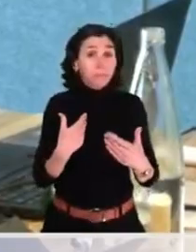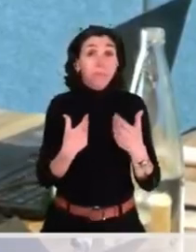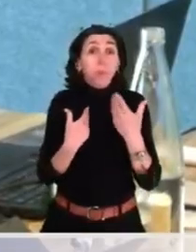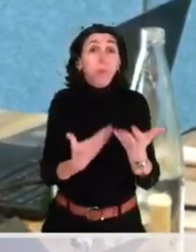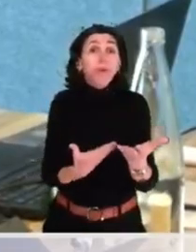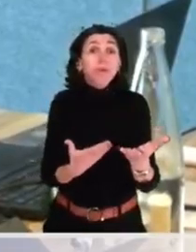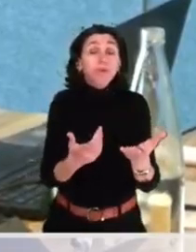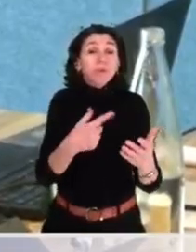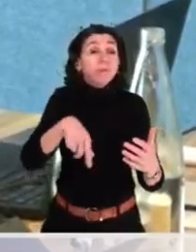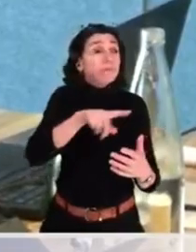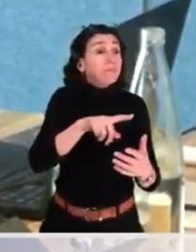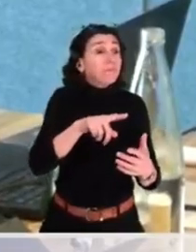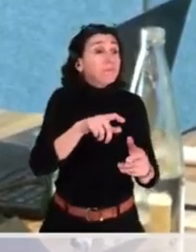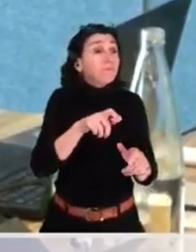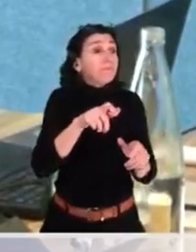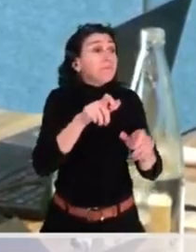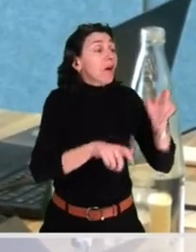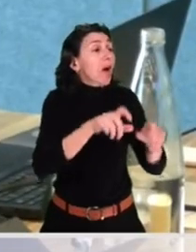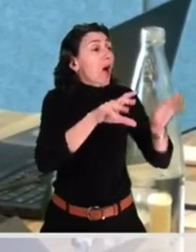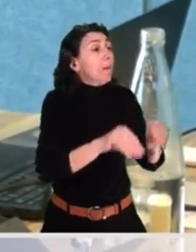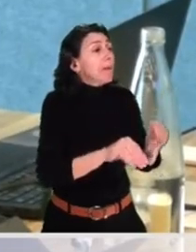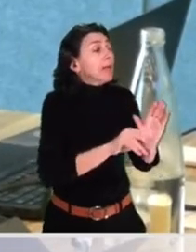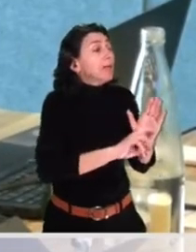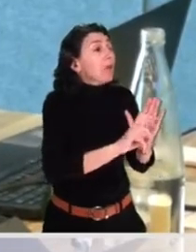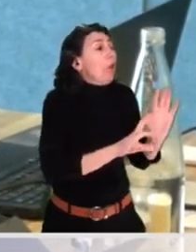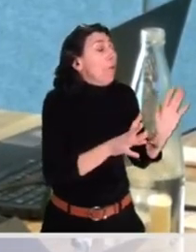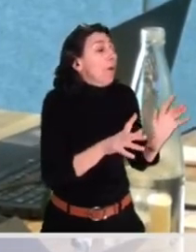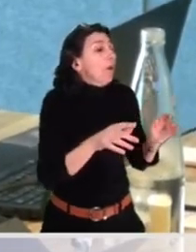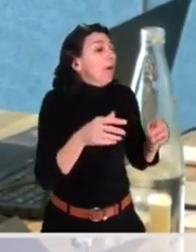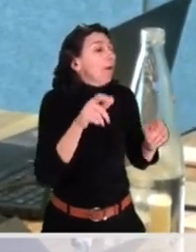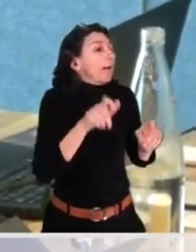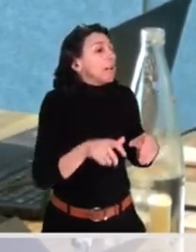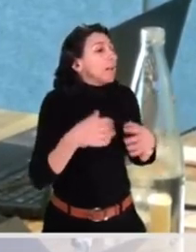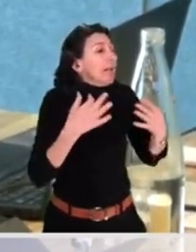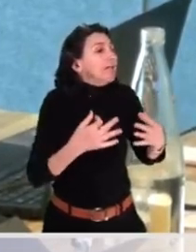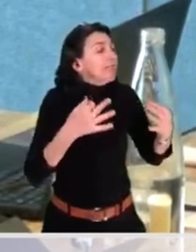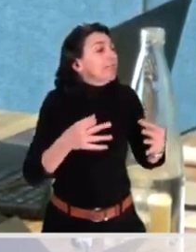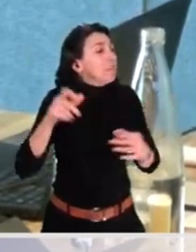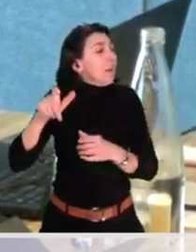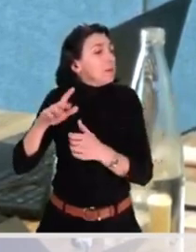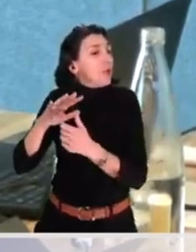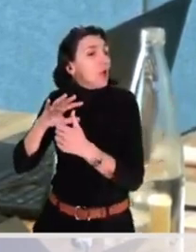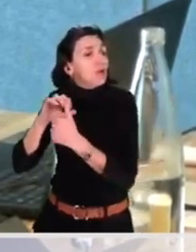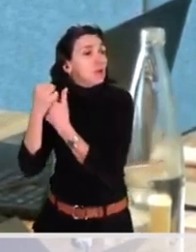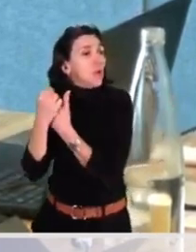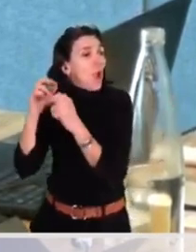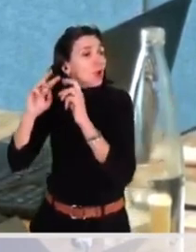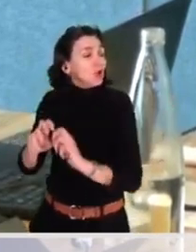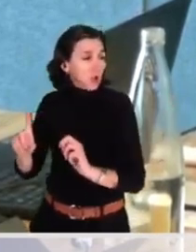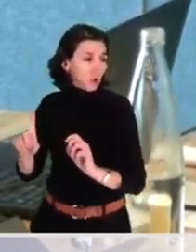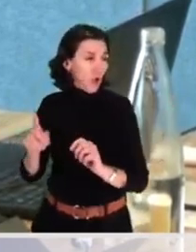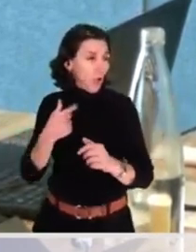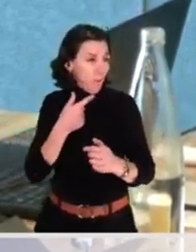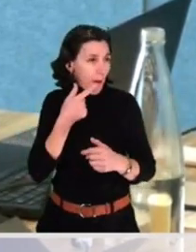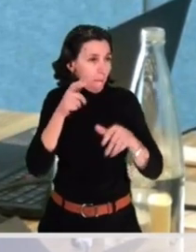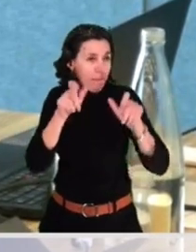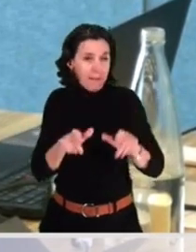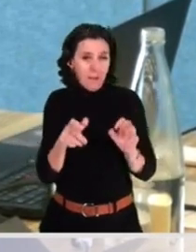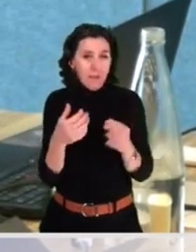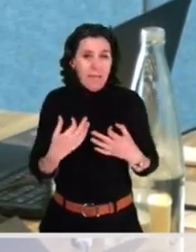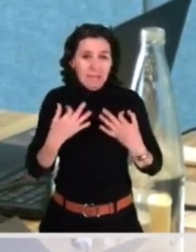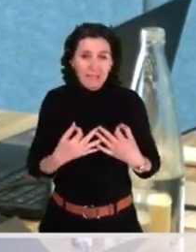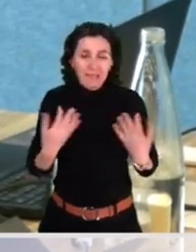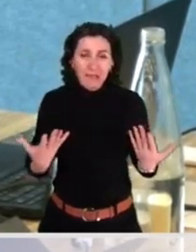enfin, le grenoblois lambda, peut-être pas la sociologue qui vous a aidé, si j'ai bien compris, mais je parle du grenoblois lambda. Donc, c'est